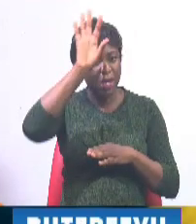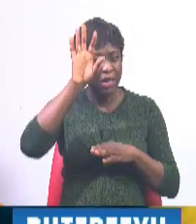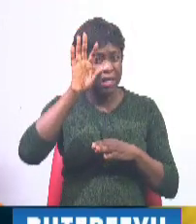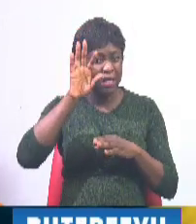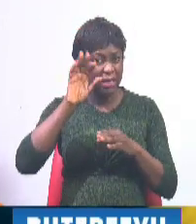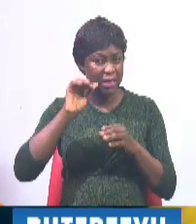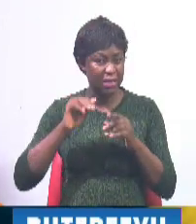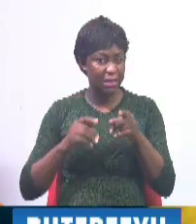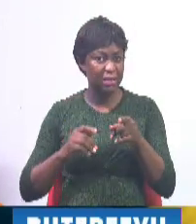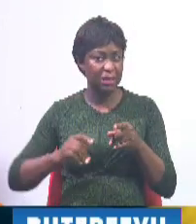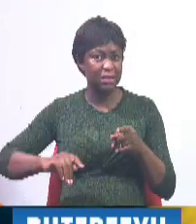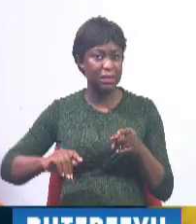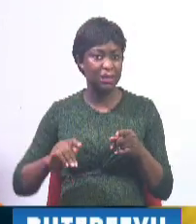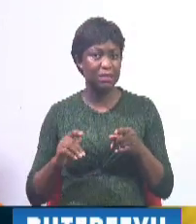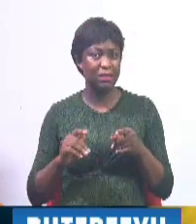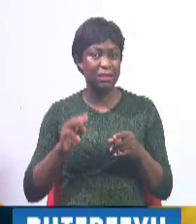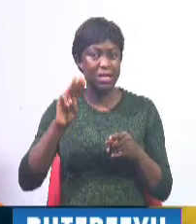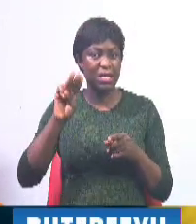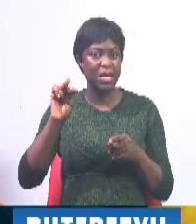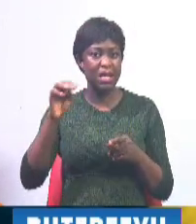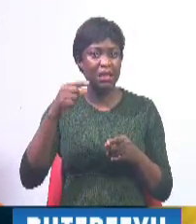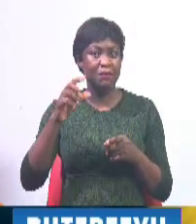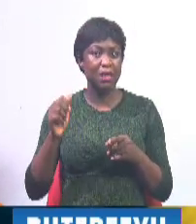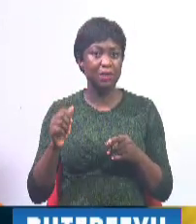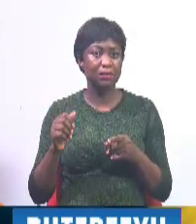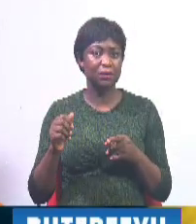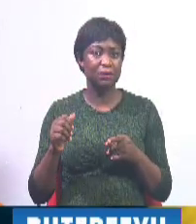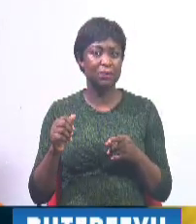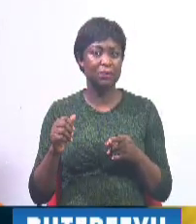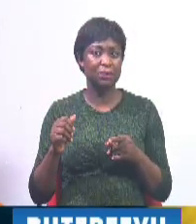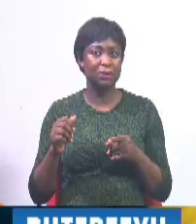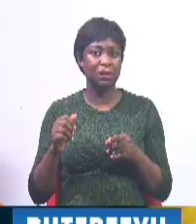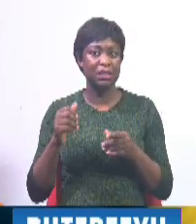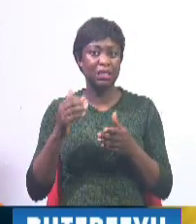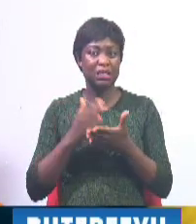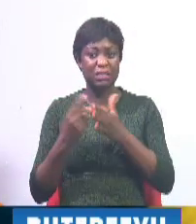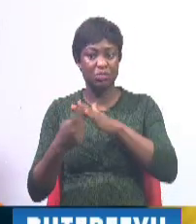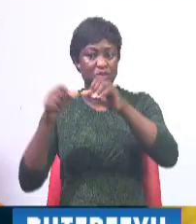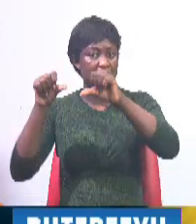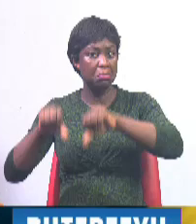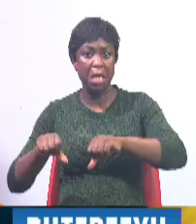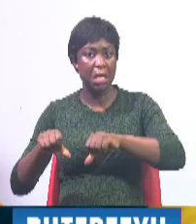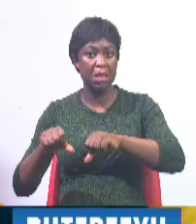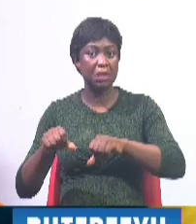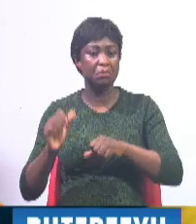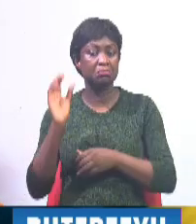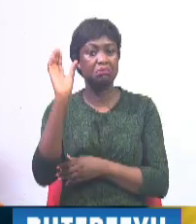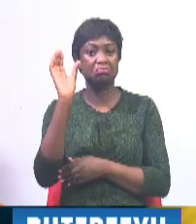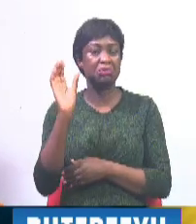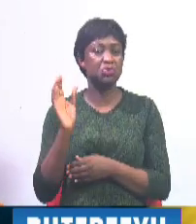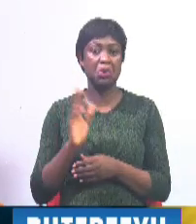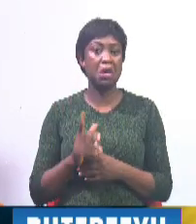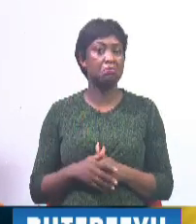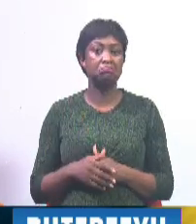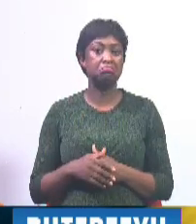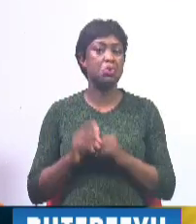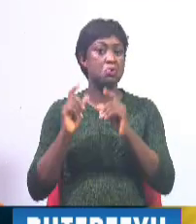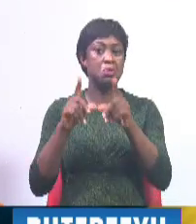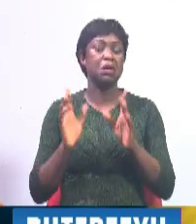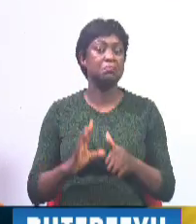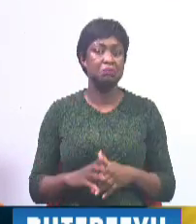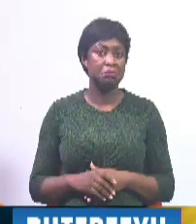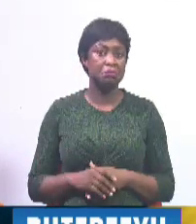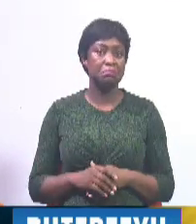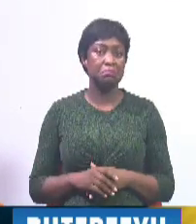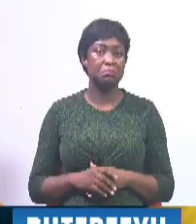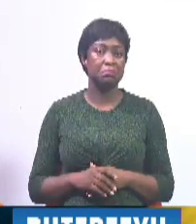bwe yalayira nti yajjamu yakola exclusion ebyobubi yeyagaana okukola ki okubirayira kubanga osangawo